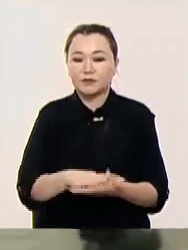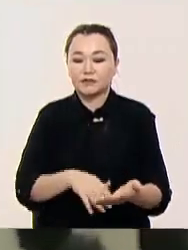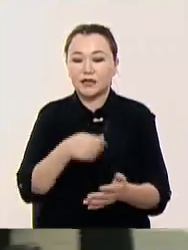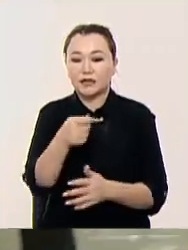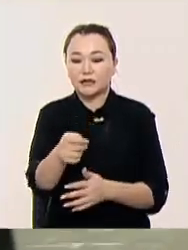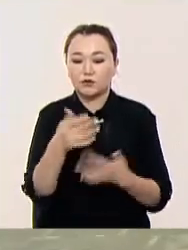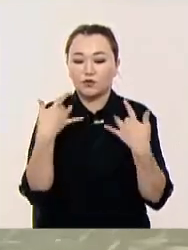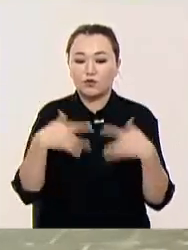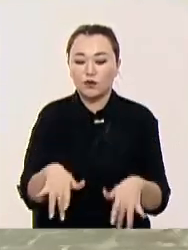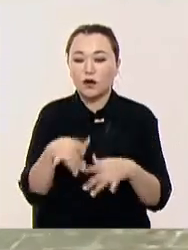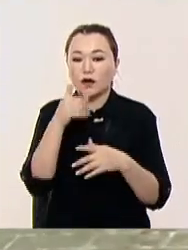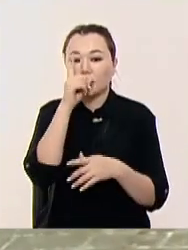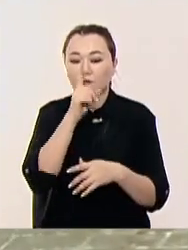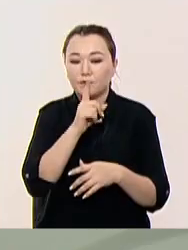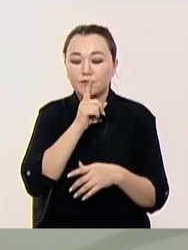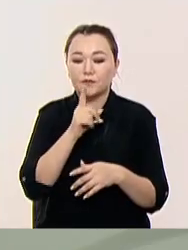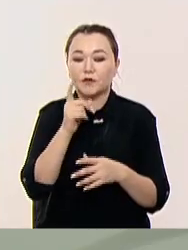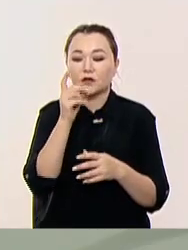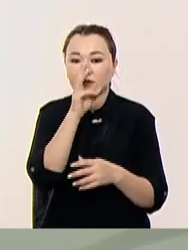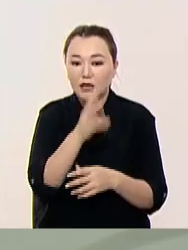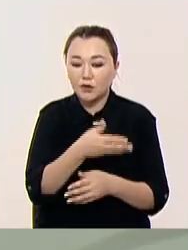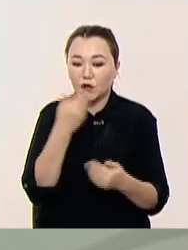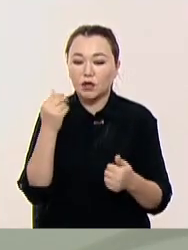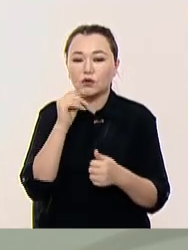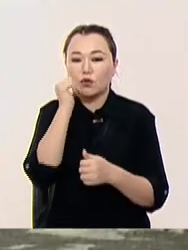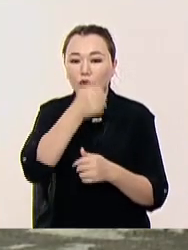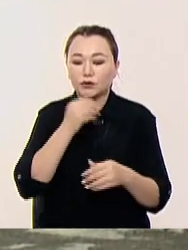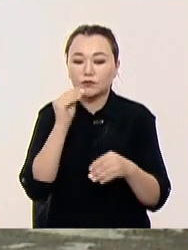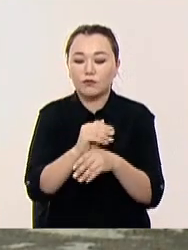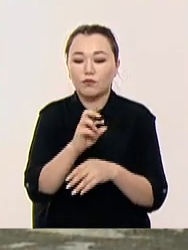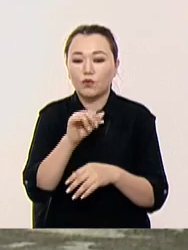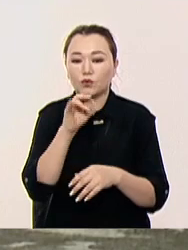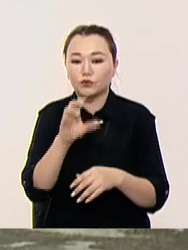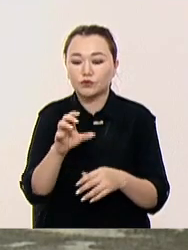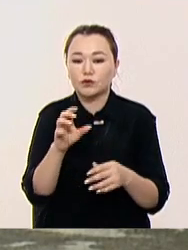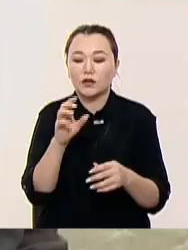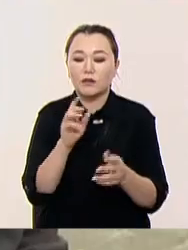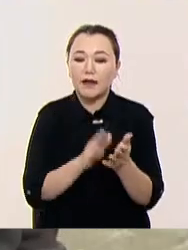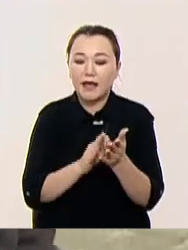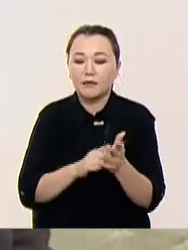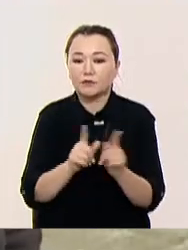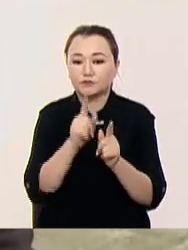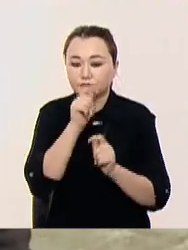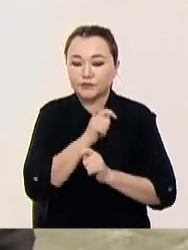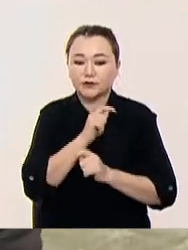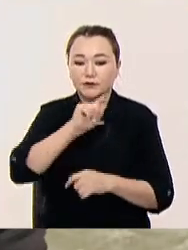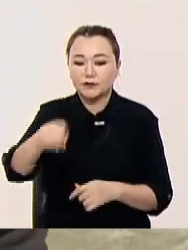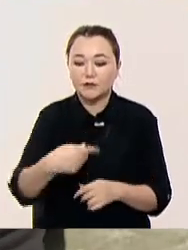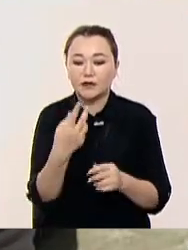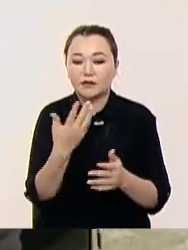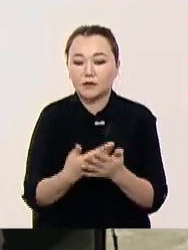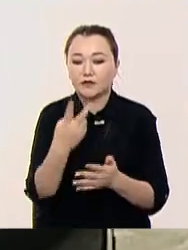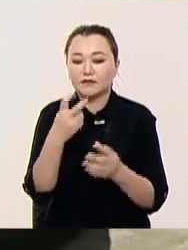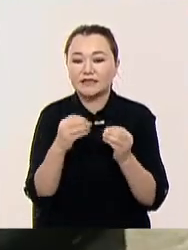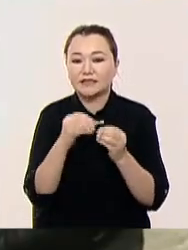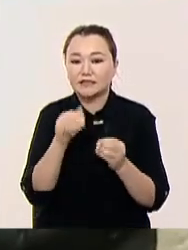дейді. Жұмысшылар 1,5 айлық жалақыдан бөлек, жылдар бойы жиналған бонусымызды да төлесін деп талап етуде. Біздің мысалы зарплатамыз 210